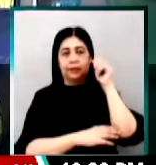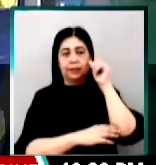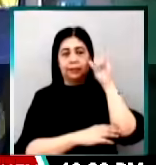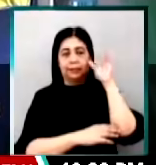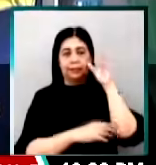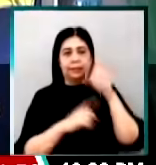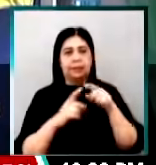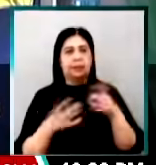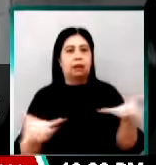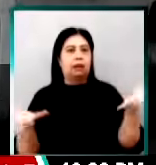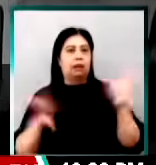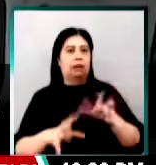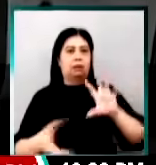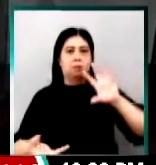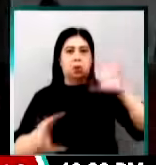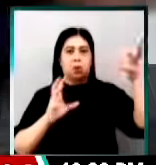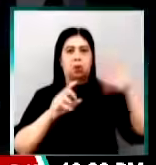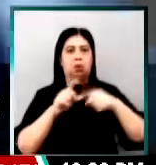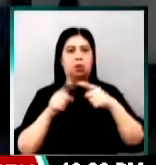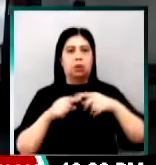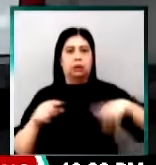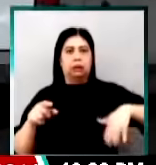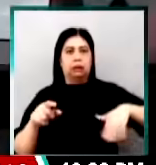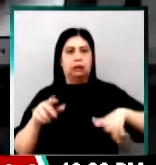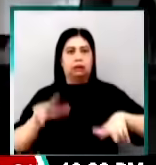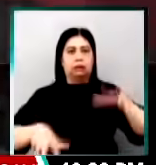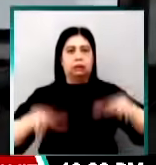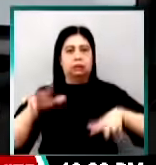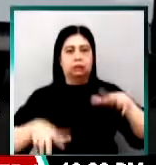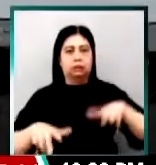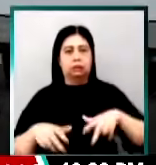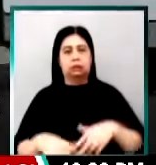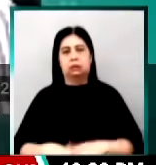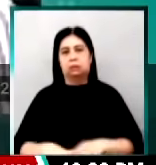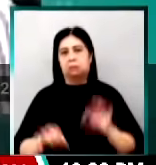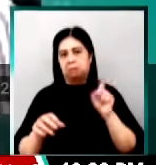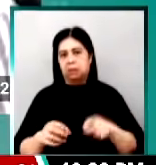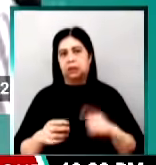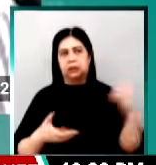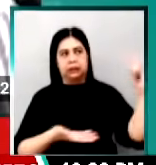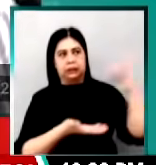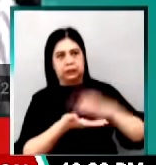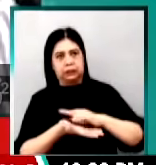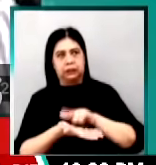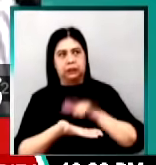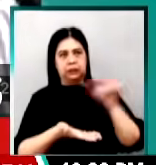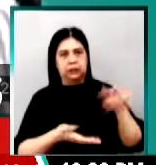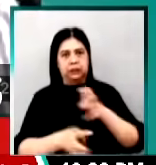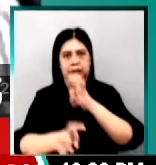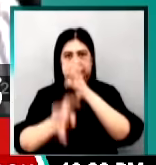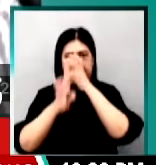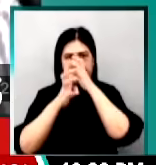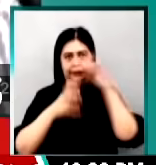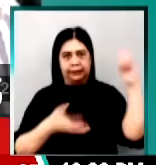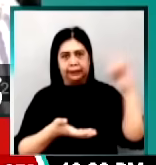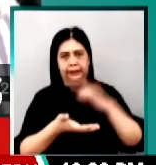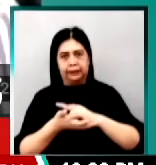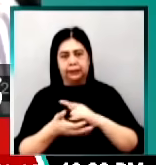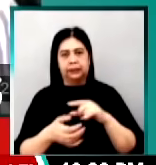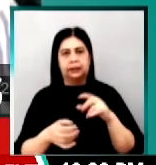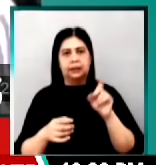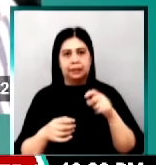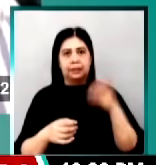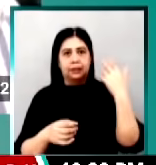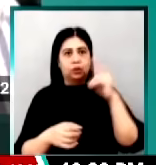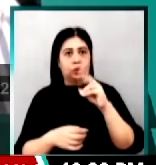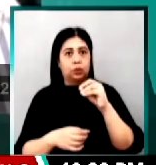ang pandemya. Sa halip na higpitan ang pagbibiyahe ng mga dayuhan patungo sa Pilipinas noong